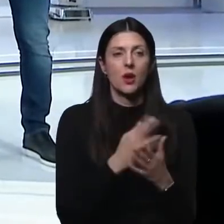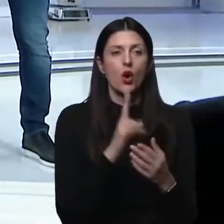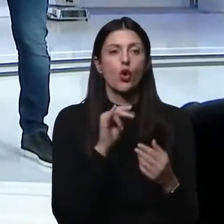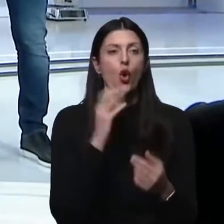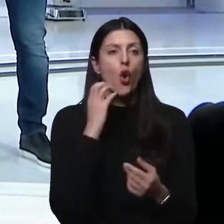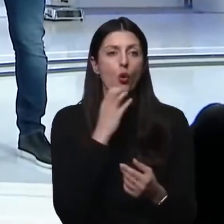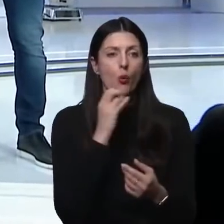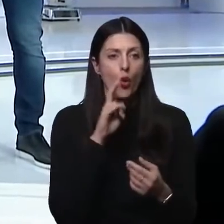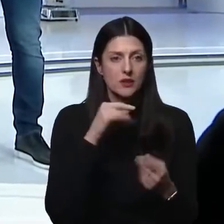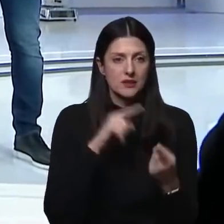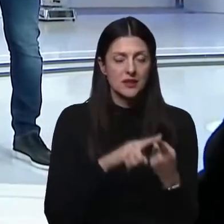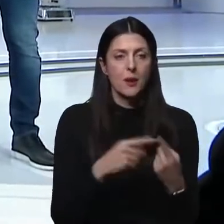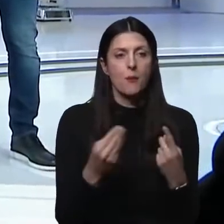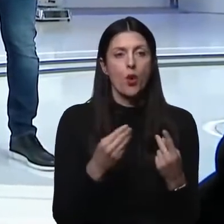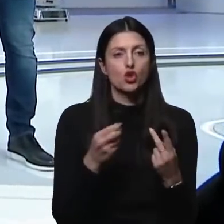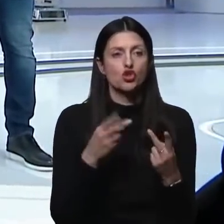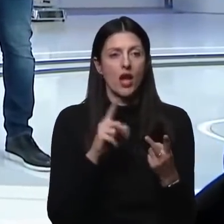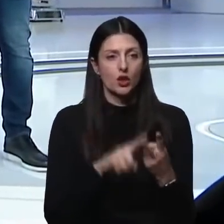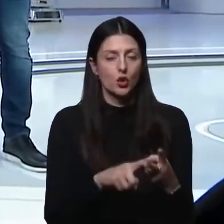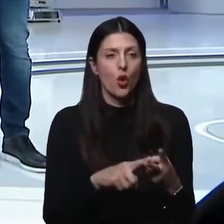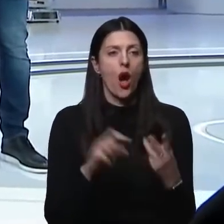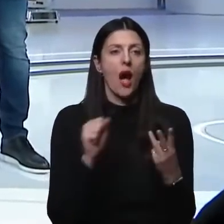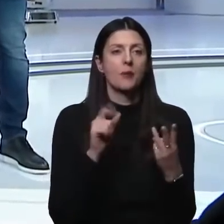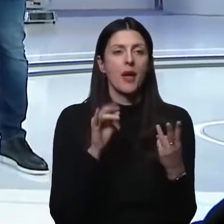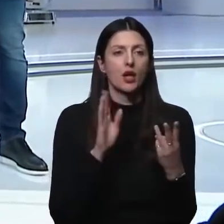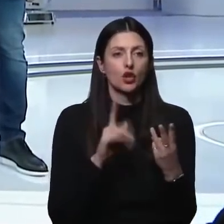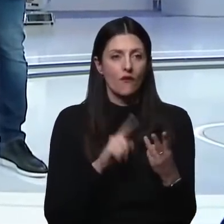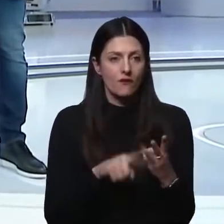Коломойский, Порошенко, Ахметов,